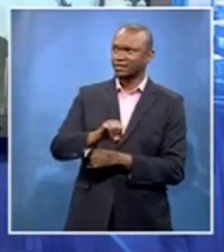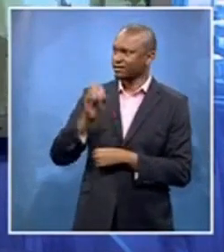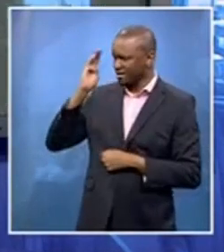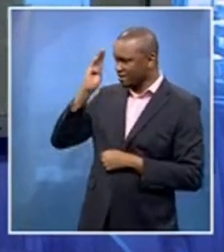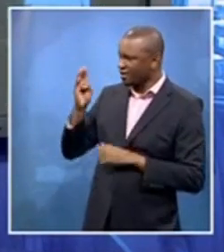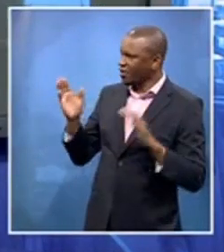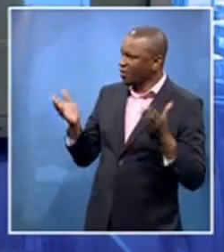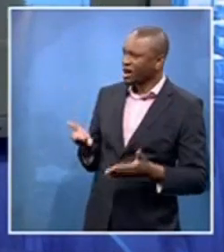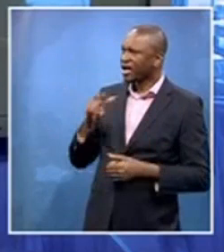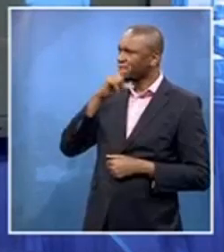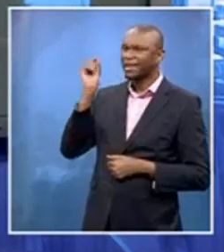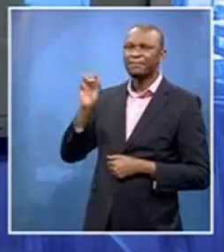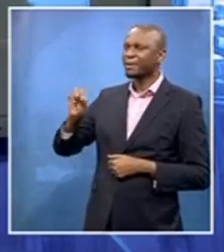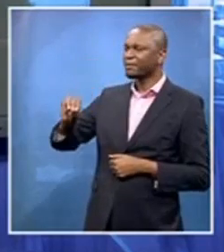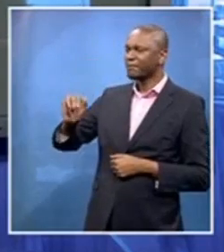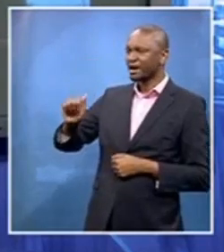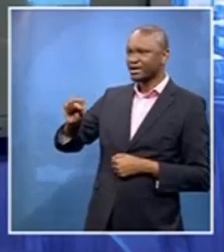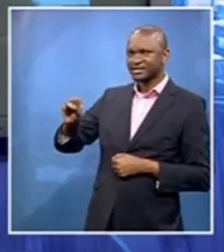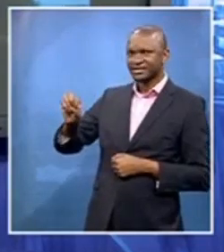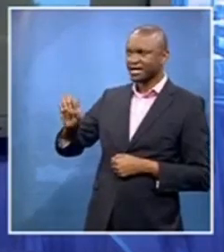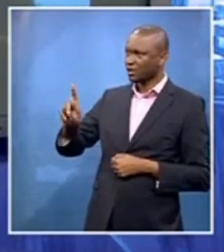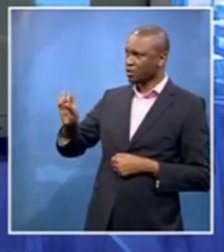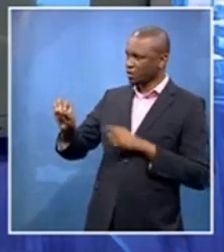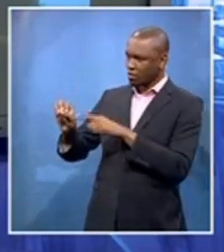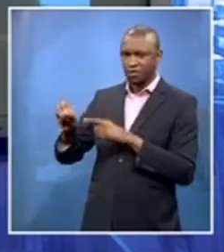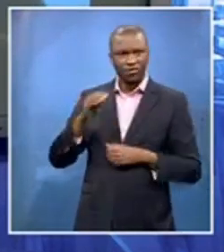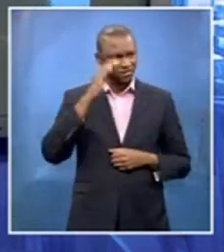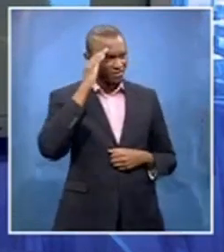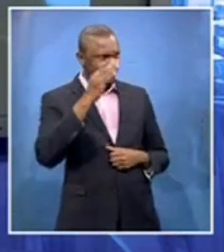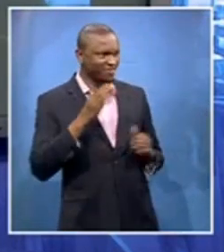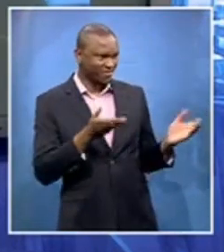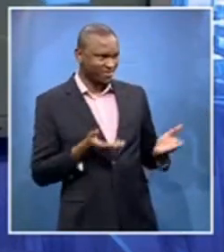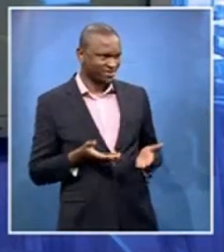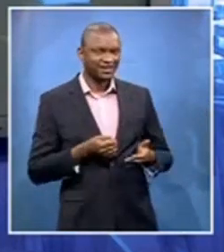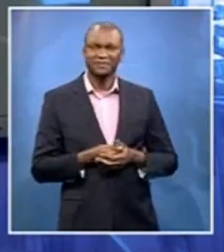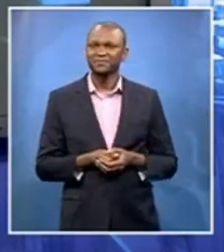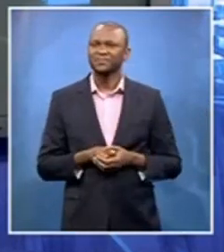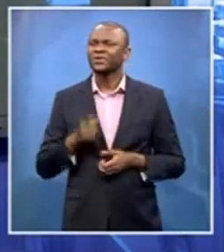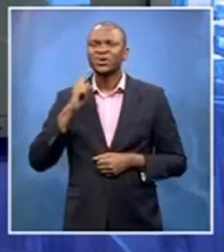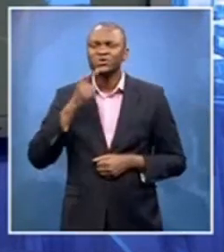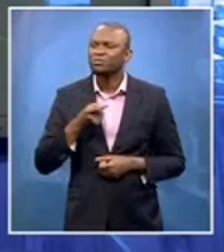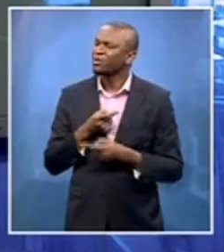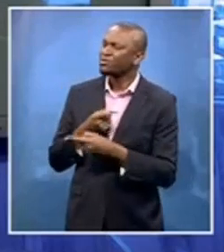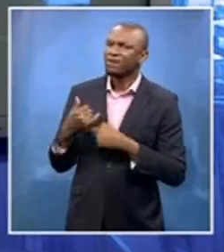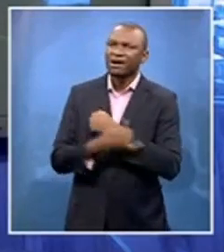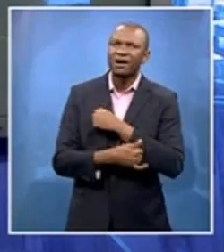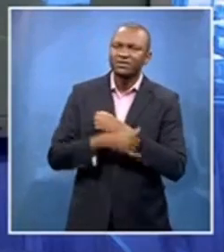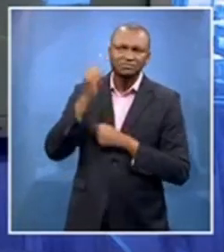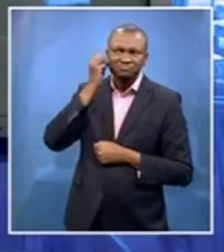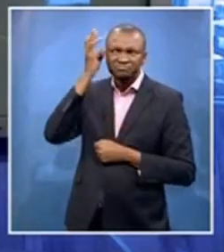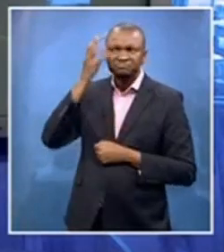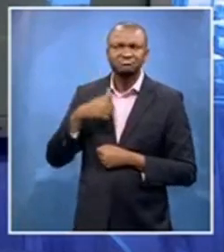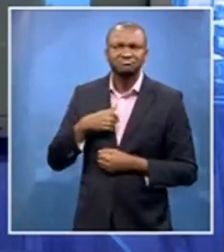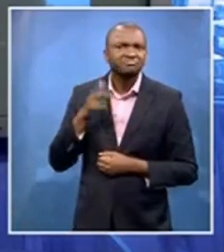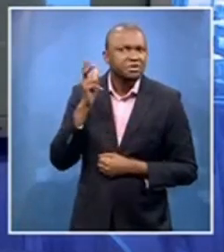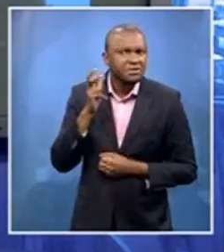kwe-SABC 1. Lishonele ngosi, lishonele la. Elanga lakusasa kule msebenzi welive kanti kunani kuthiwa kusasa nemashi lenkulu